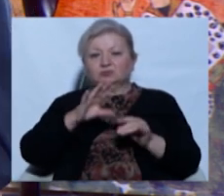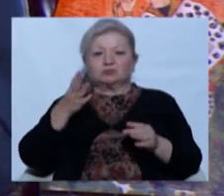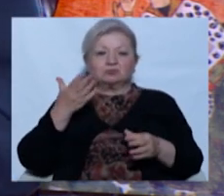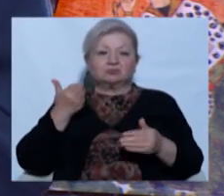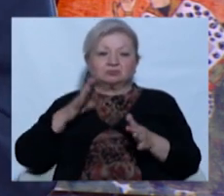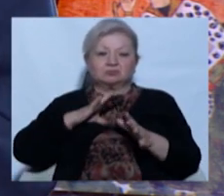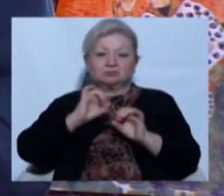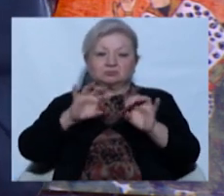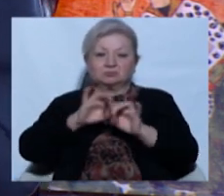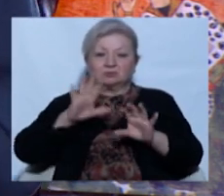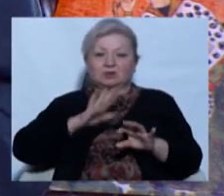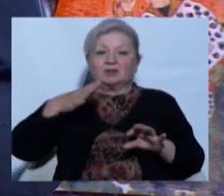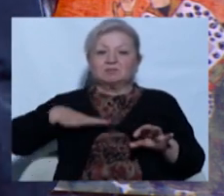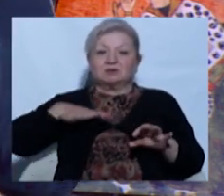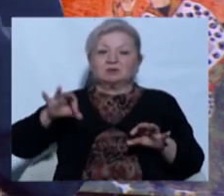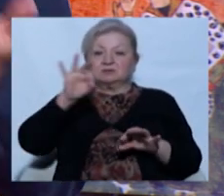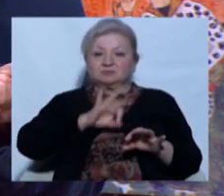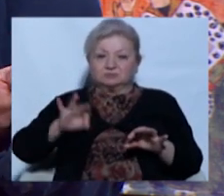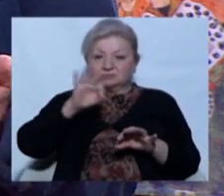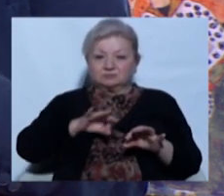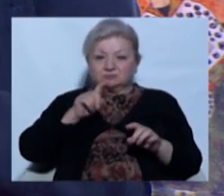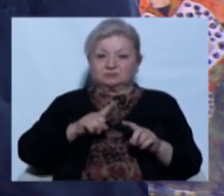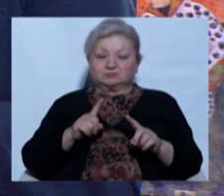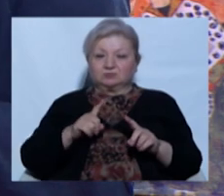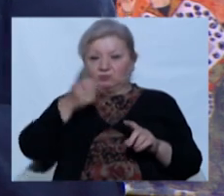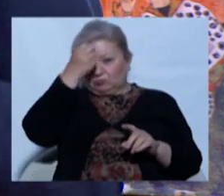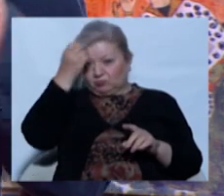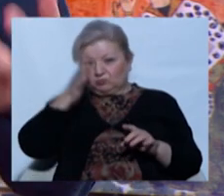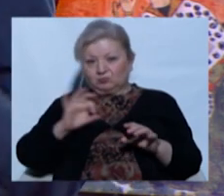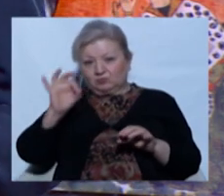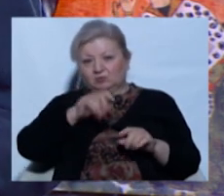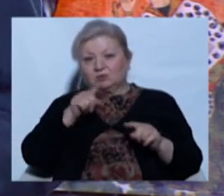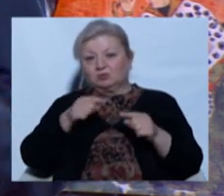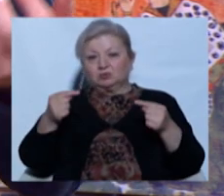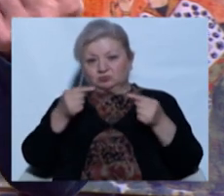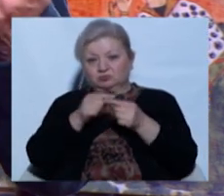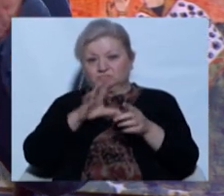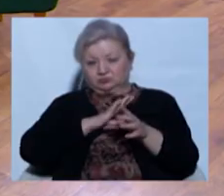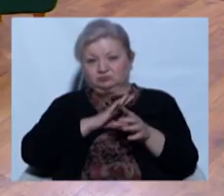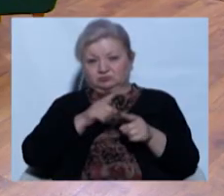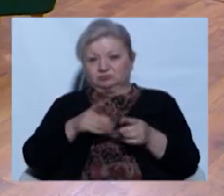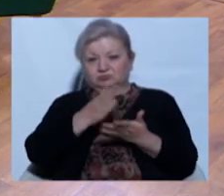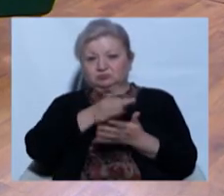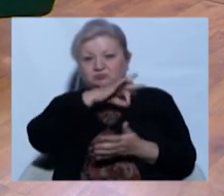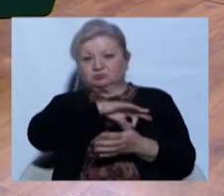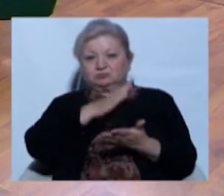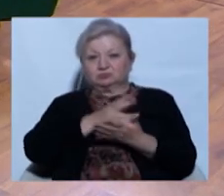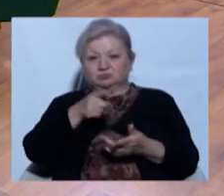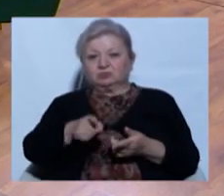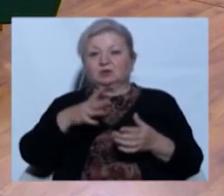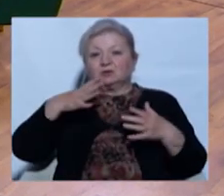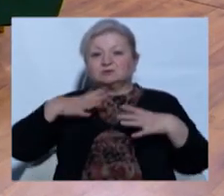აი კულტურულ სხვაობებზე და მულტიკულტურულობაზე ვსაუბრობდით, სწორედ ამის შედეგია, რომ საქართველო იყო